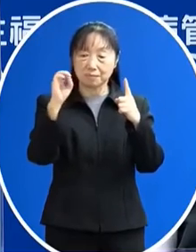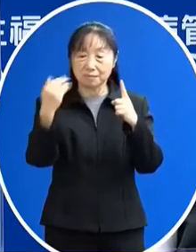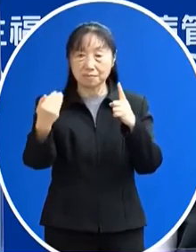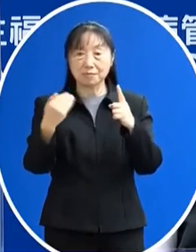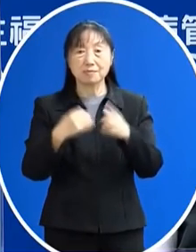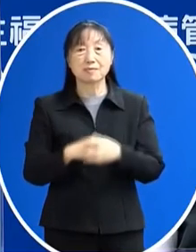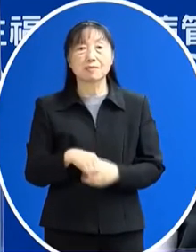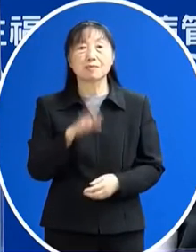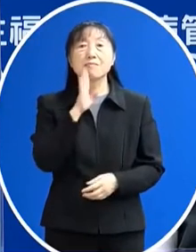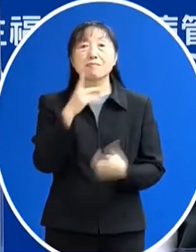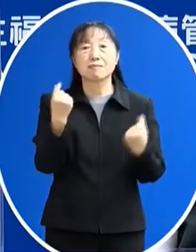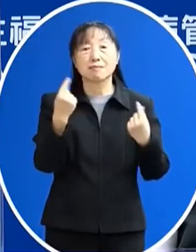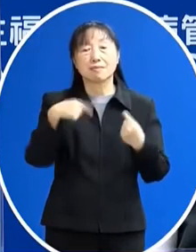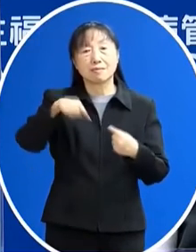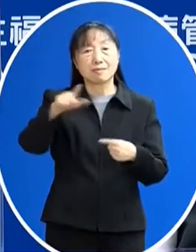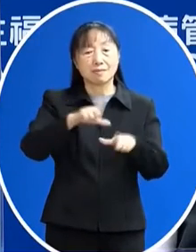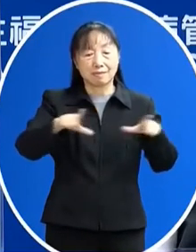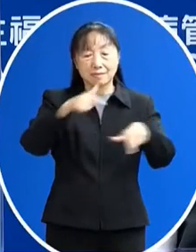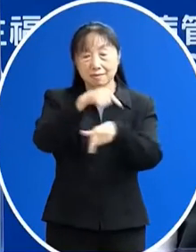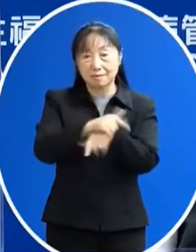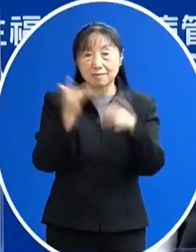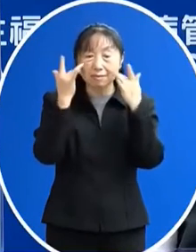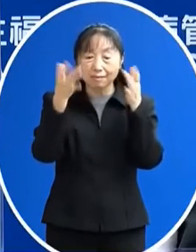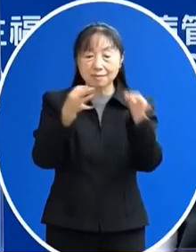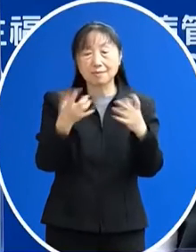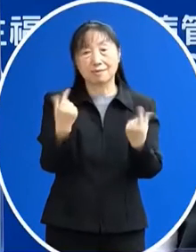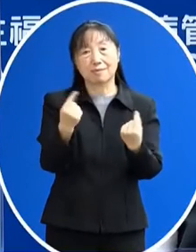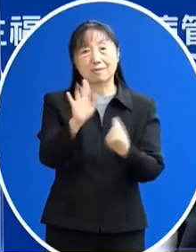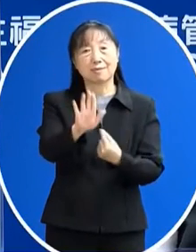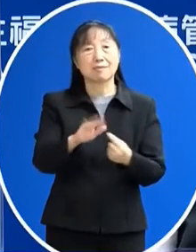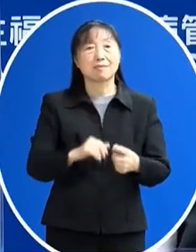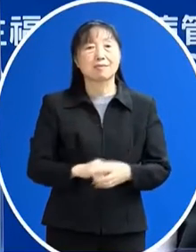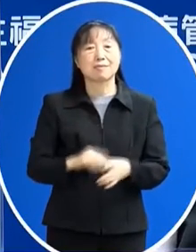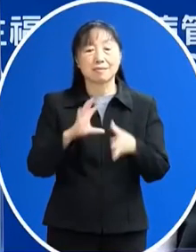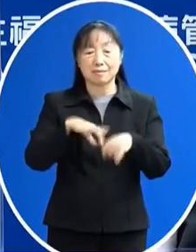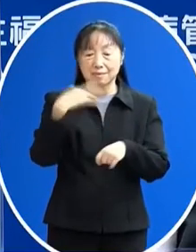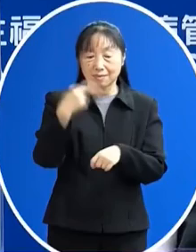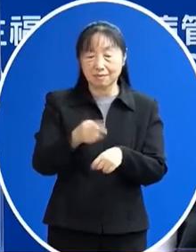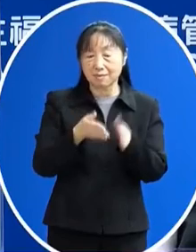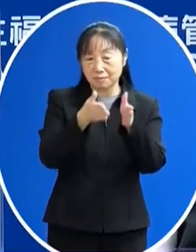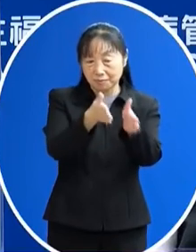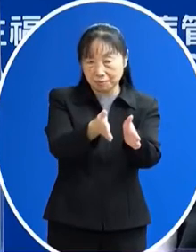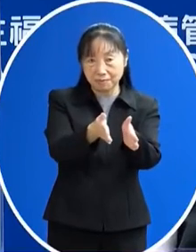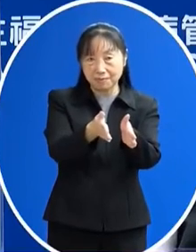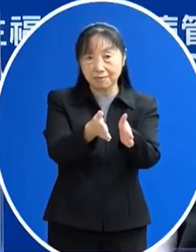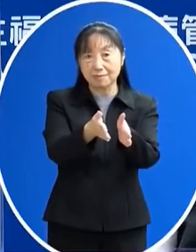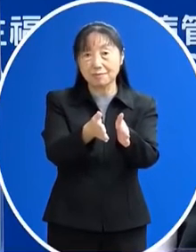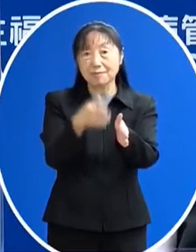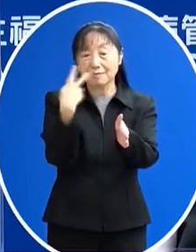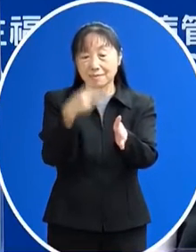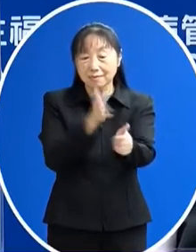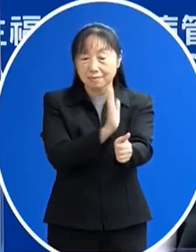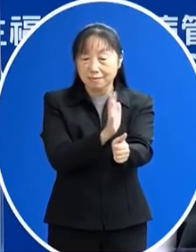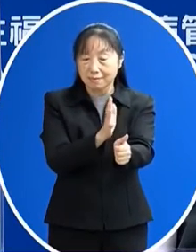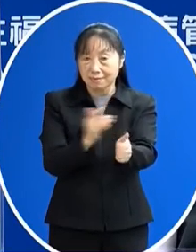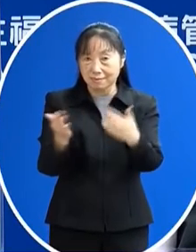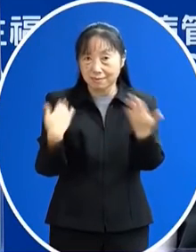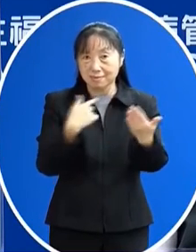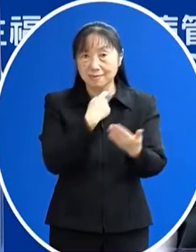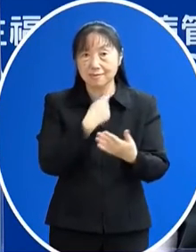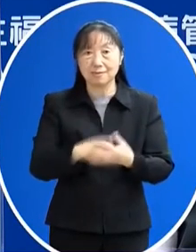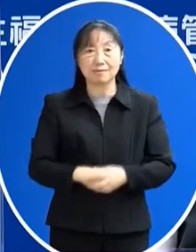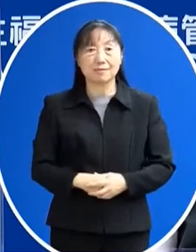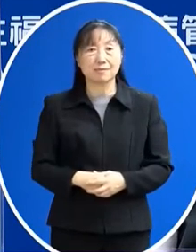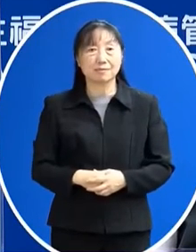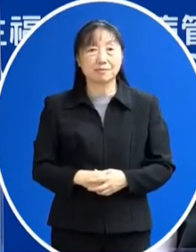有大南市场的足迹的重叠所以这要进一步的再去把它查证清楚来不过